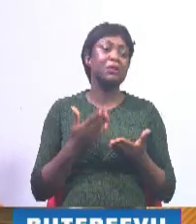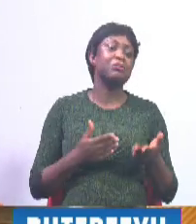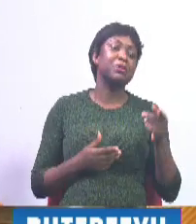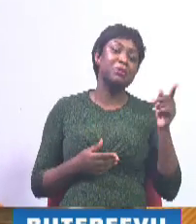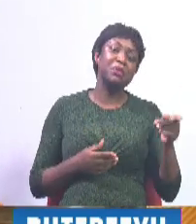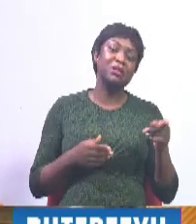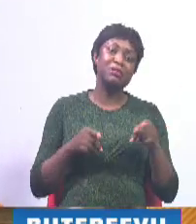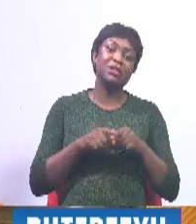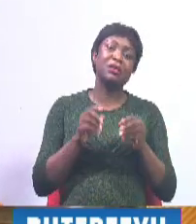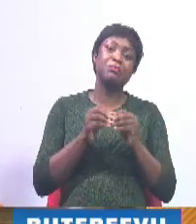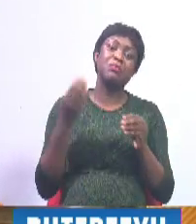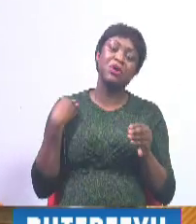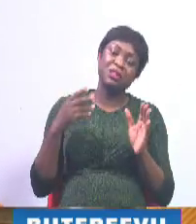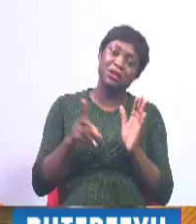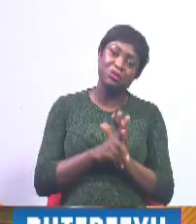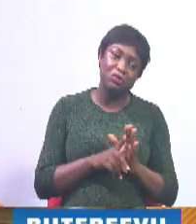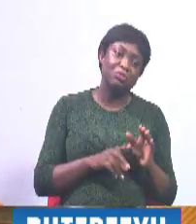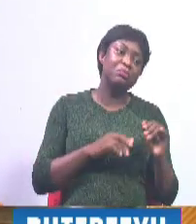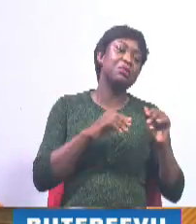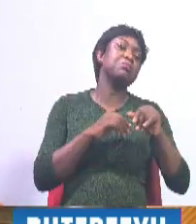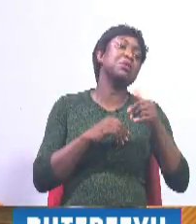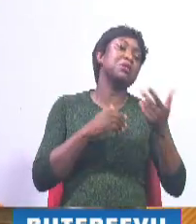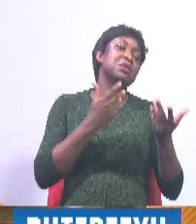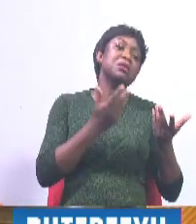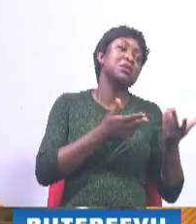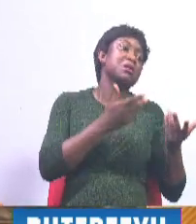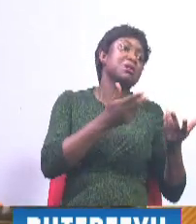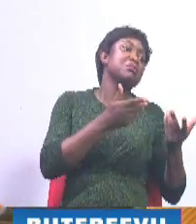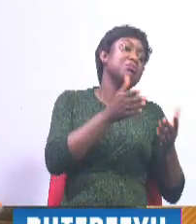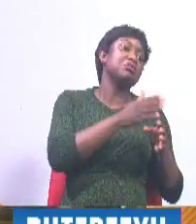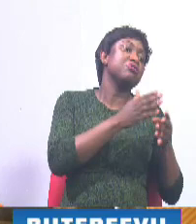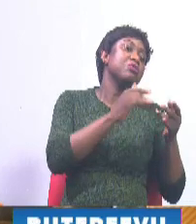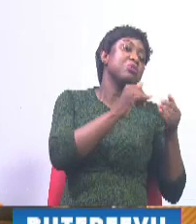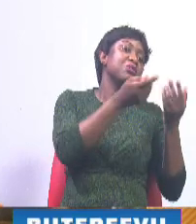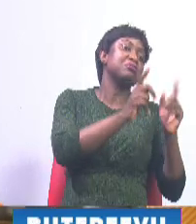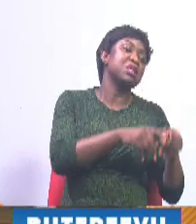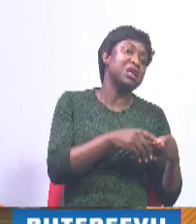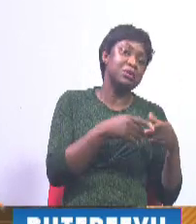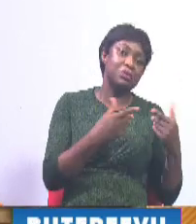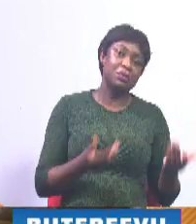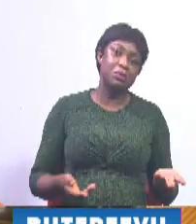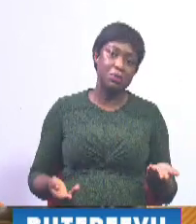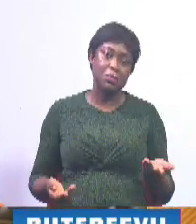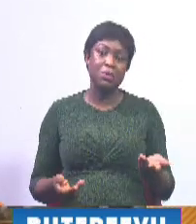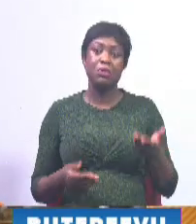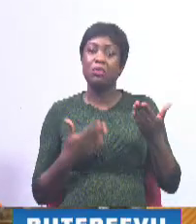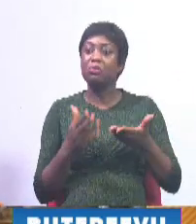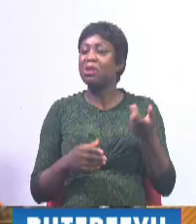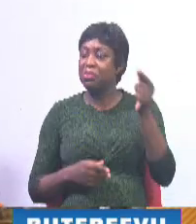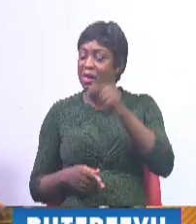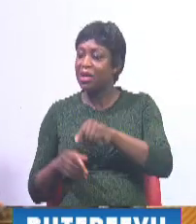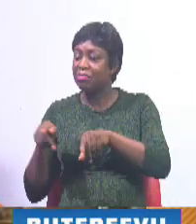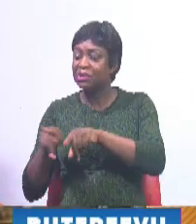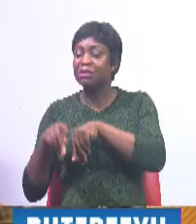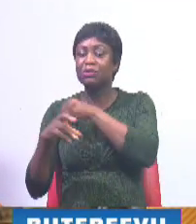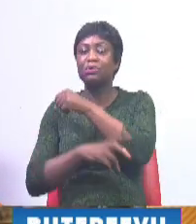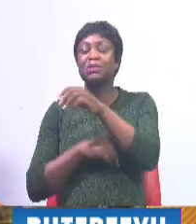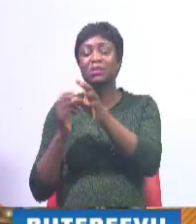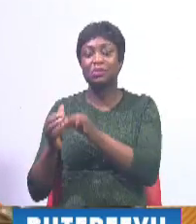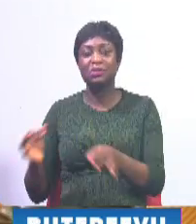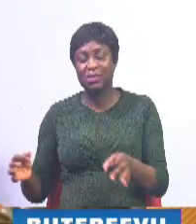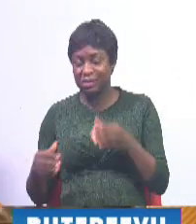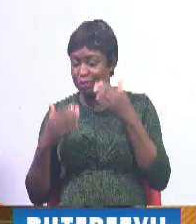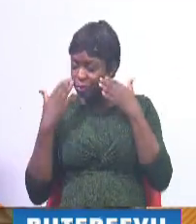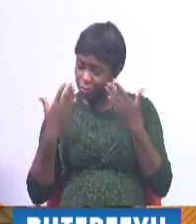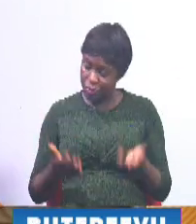we olw'ensonga endala n'omwami afunye bwabanga abadde ayinawo okwo azze kutwala ate byabaana n'ebibyo